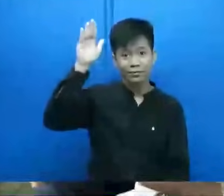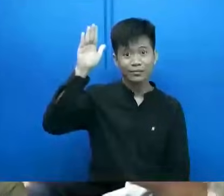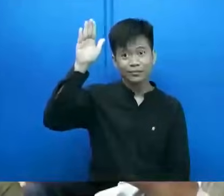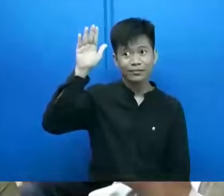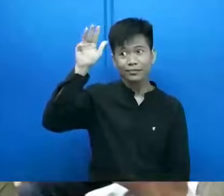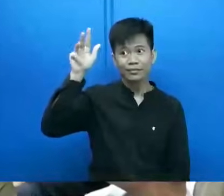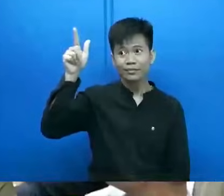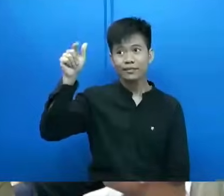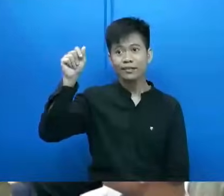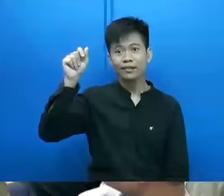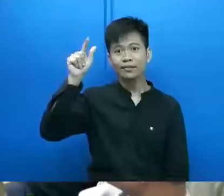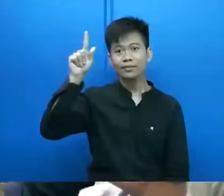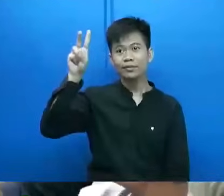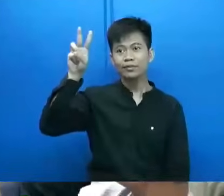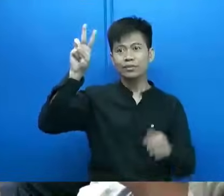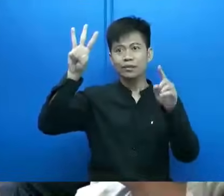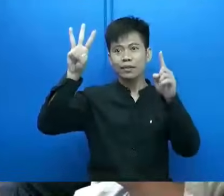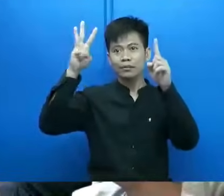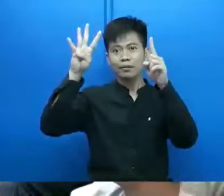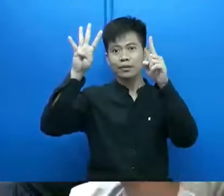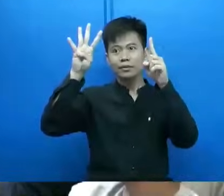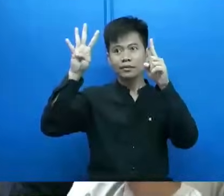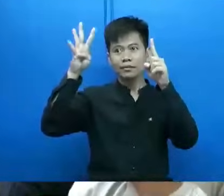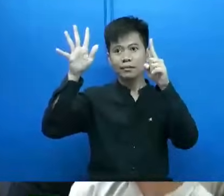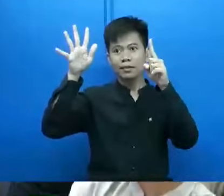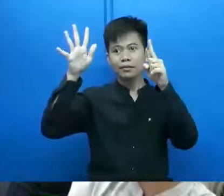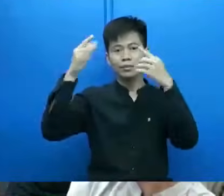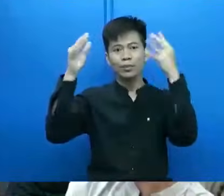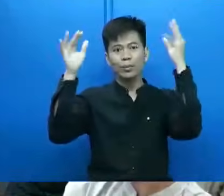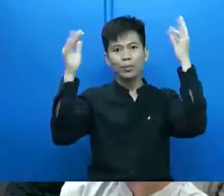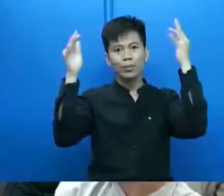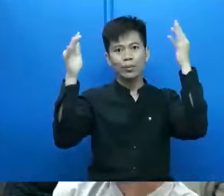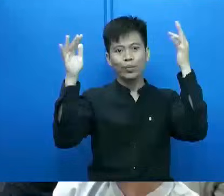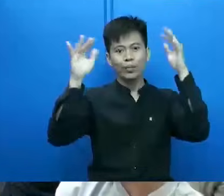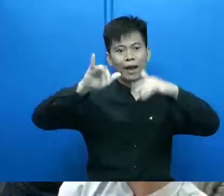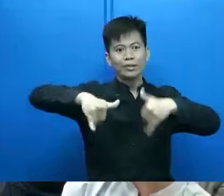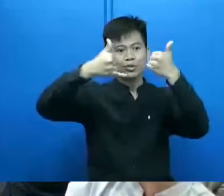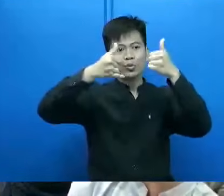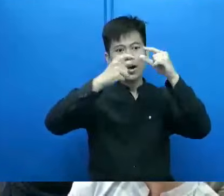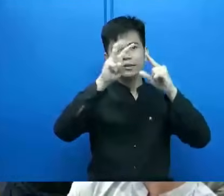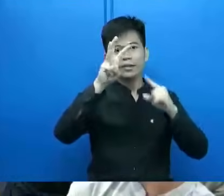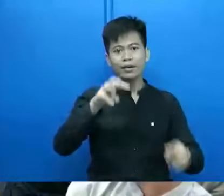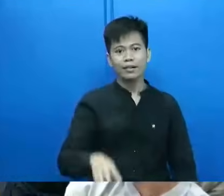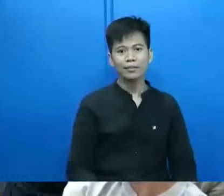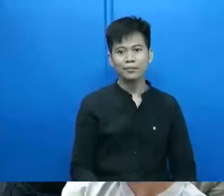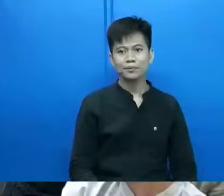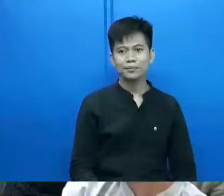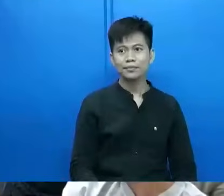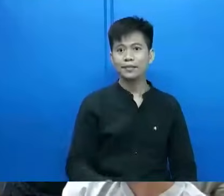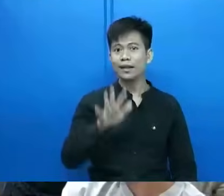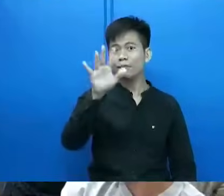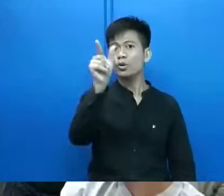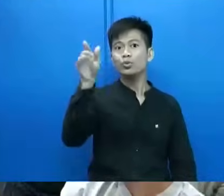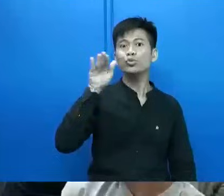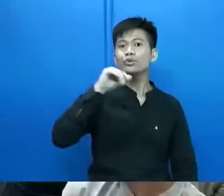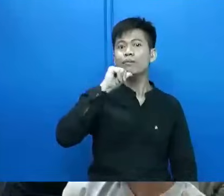sembilan, sepuluh, sebelas, dua belas, tiga belas, empat belas. Baik. Ah. Yang lima juz